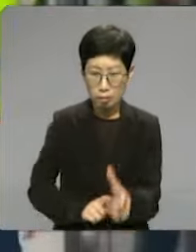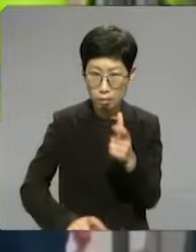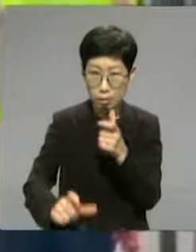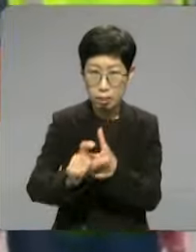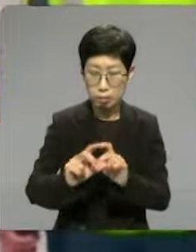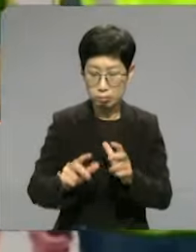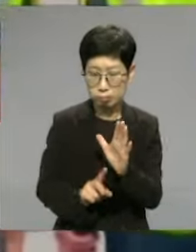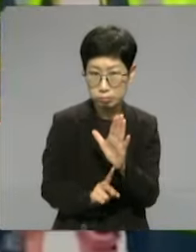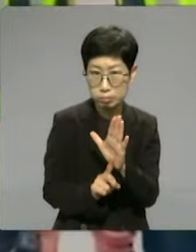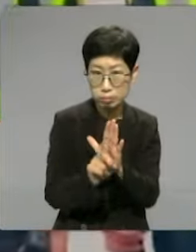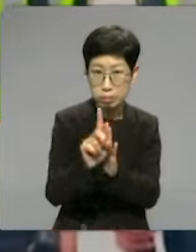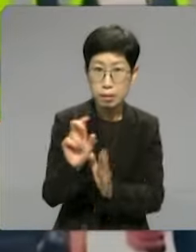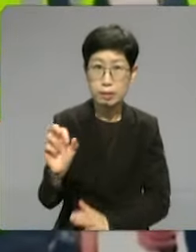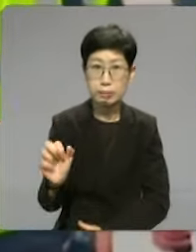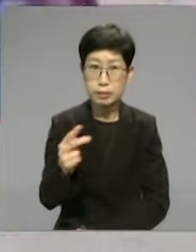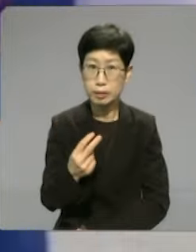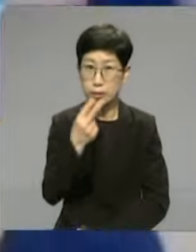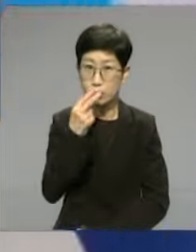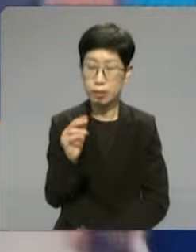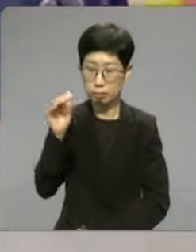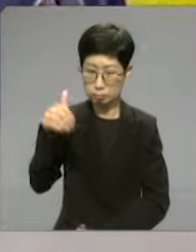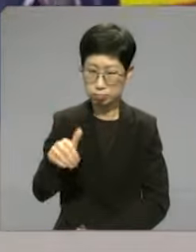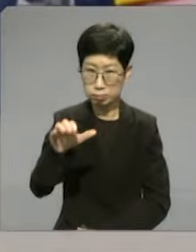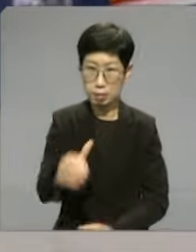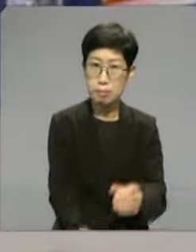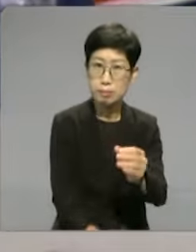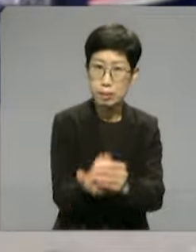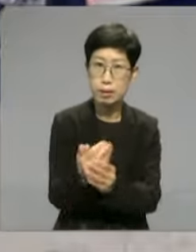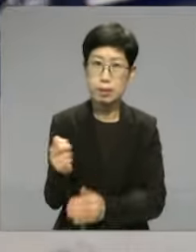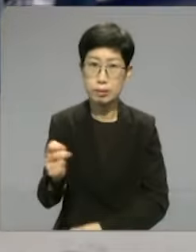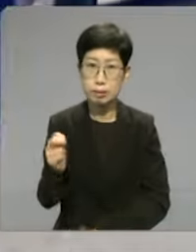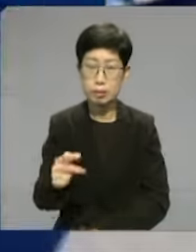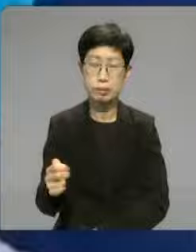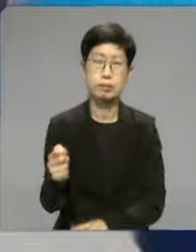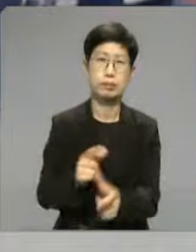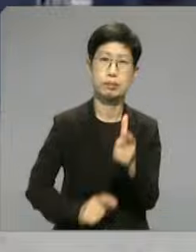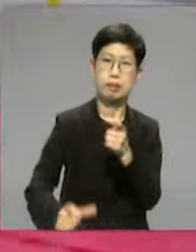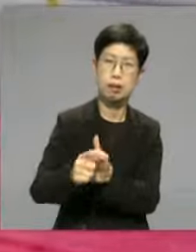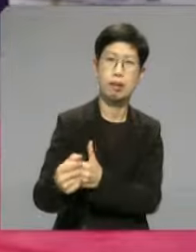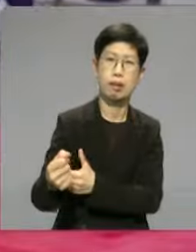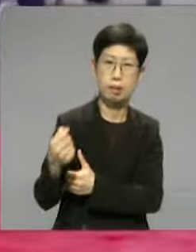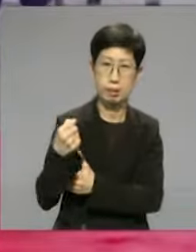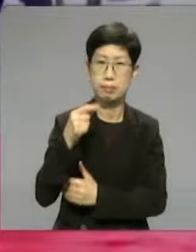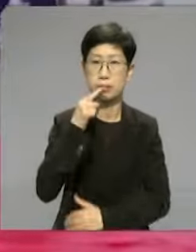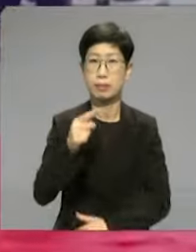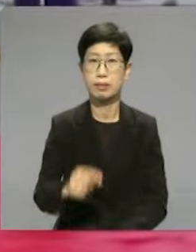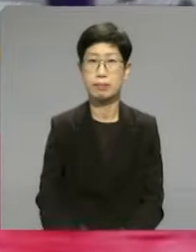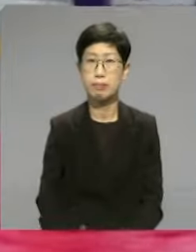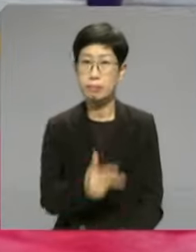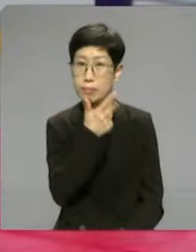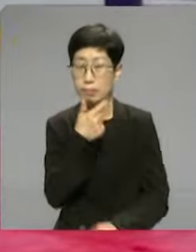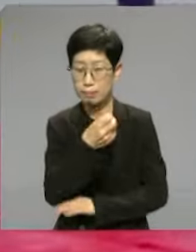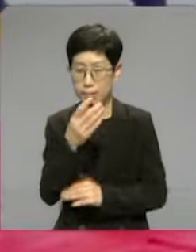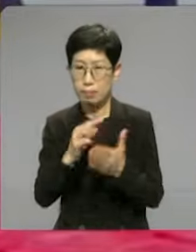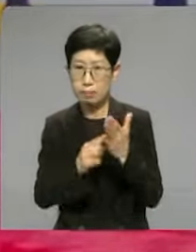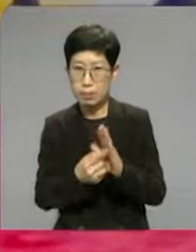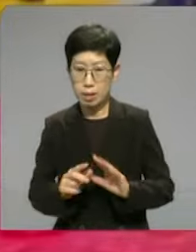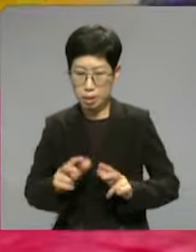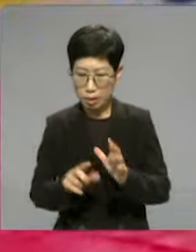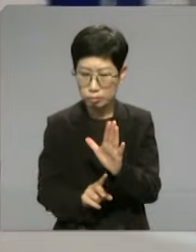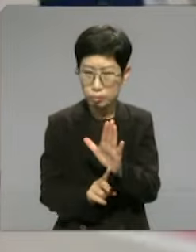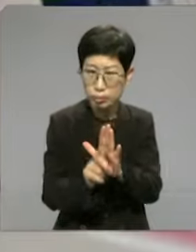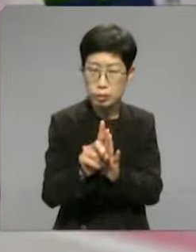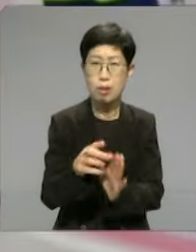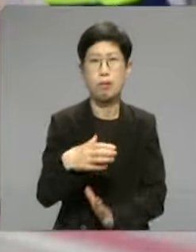기후 온난화가 난기류의 발생 빈도와 위력을 키우고 있다고 주장합니다. 영국 가디언지 역시 기후 위기를